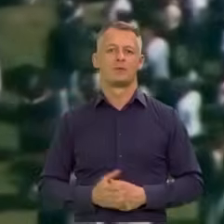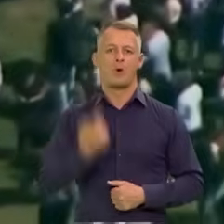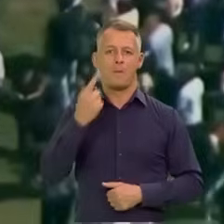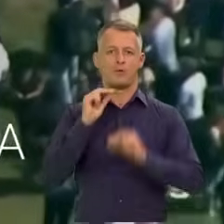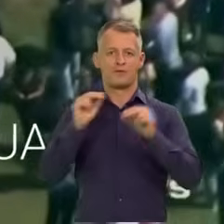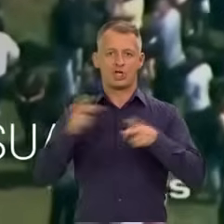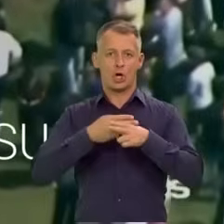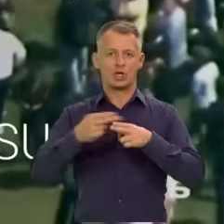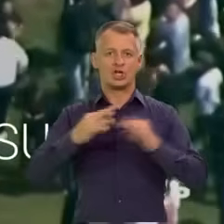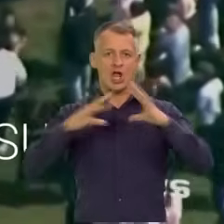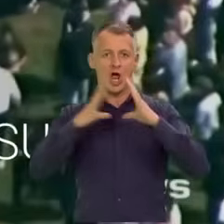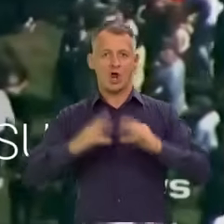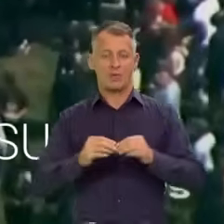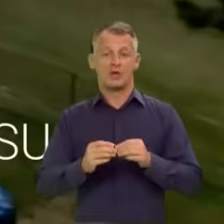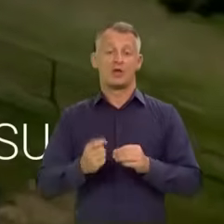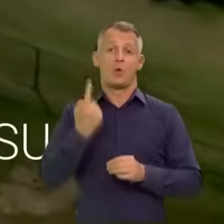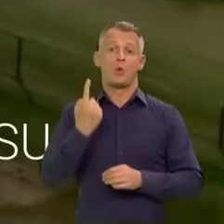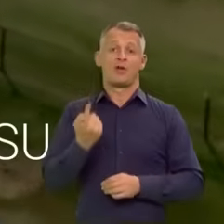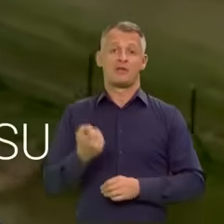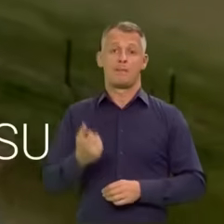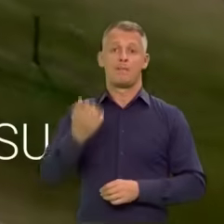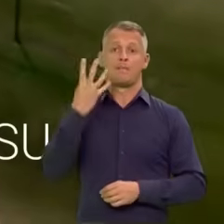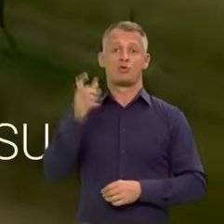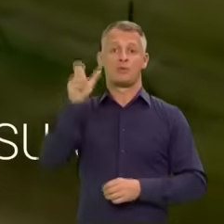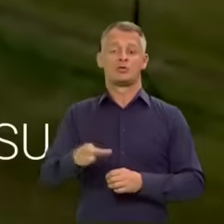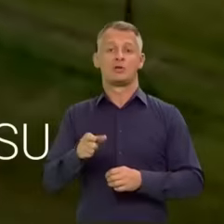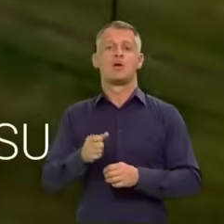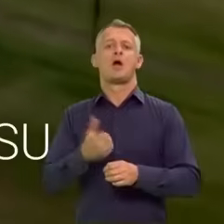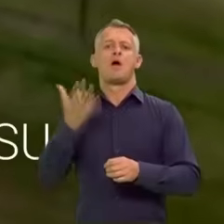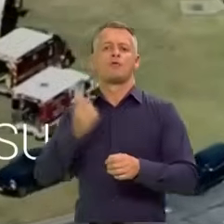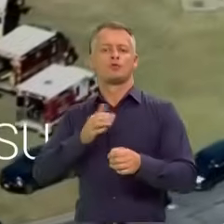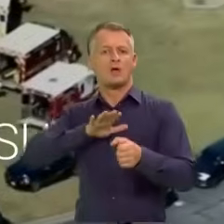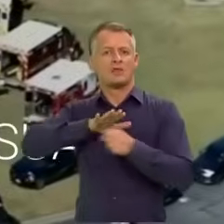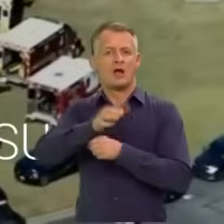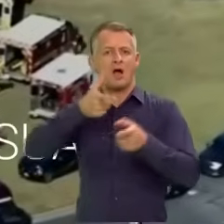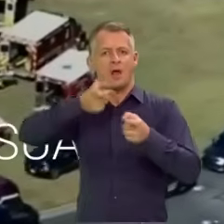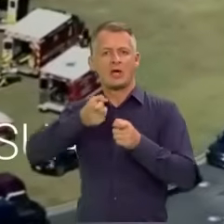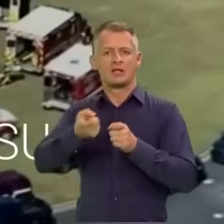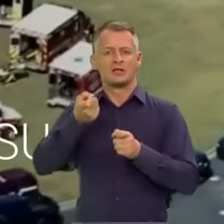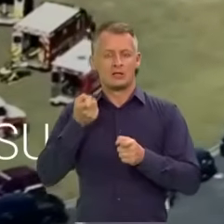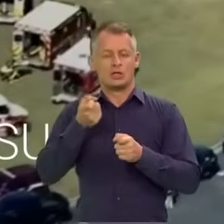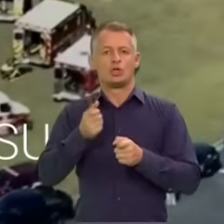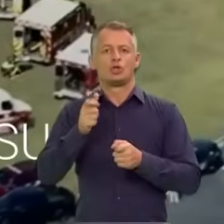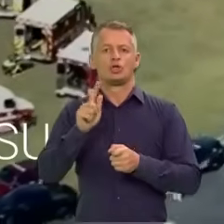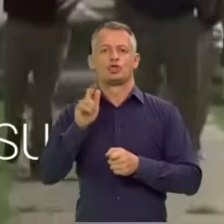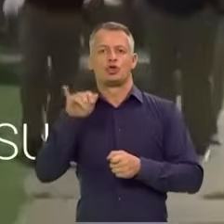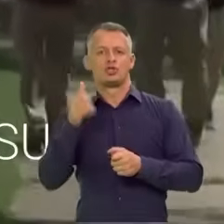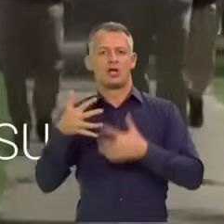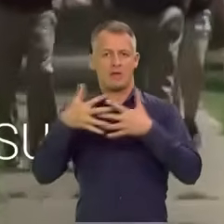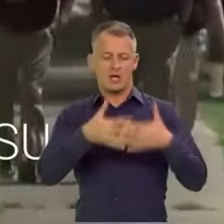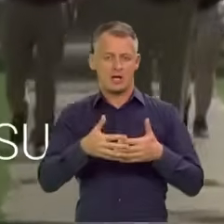O profesoară de origine română este printre cele 4 persoane ucise într-un atac armat la o școală din Georgia. Autorul este un elev de 14